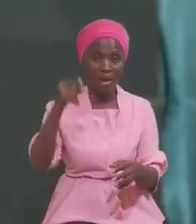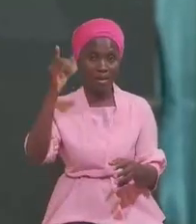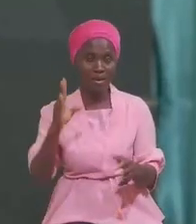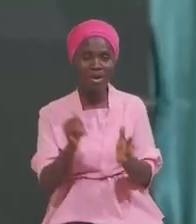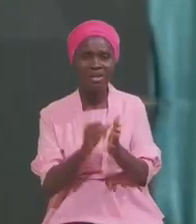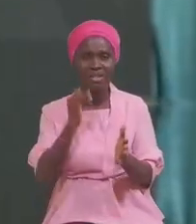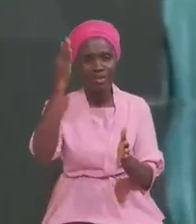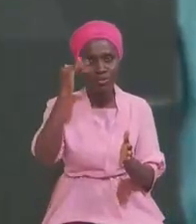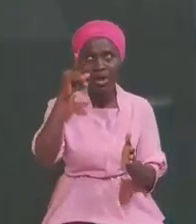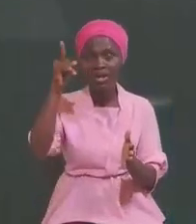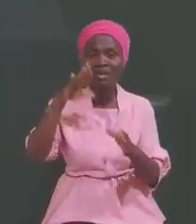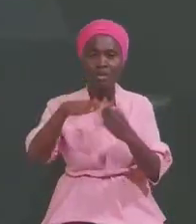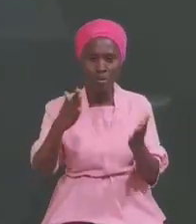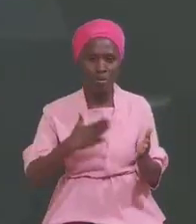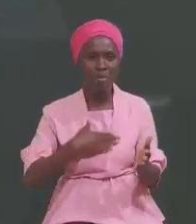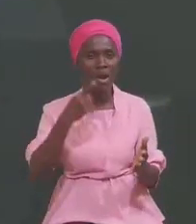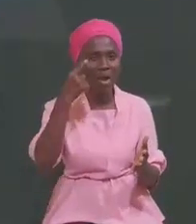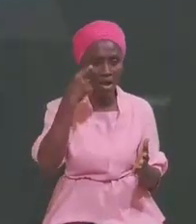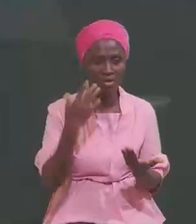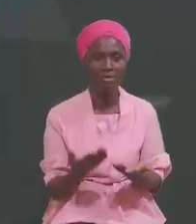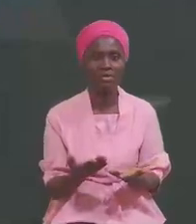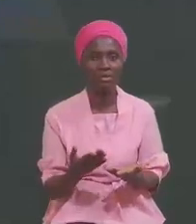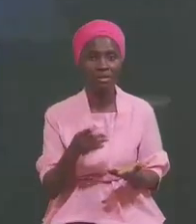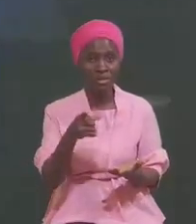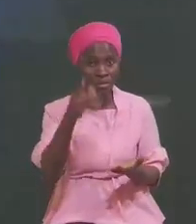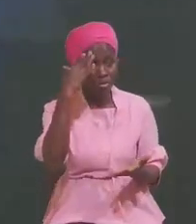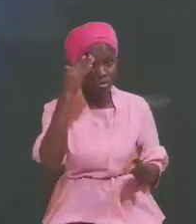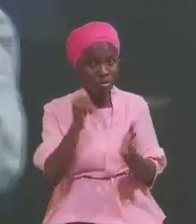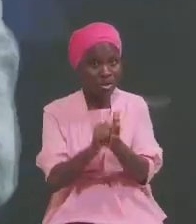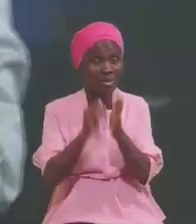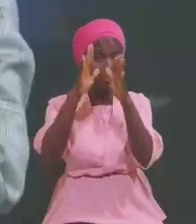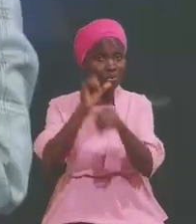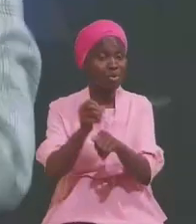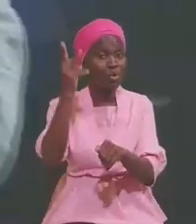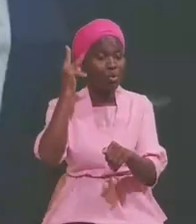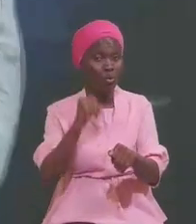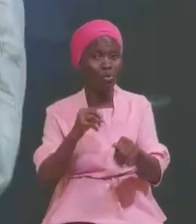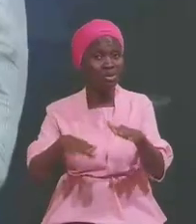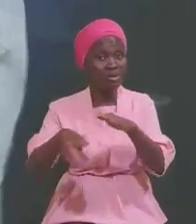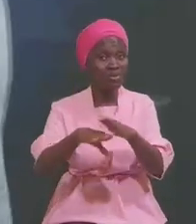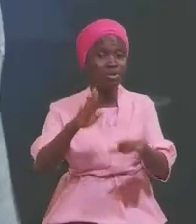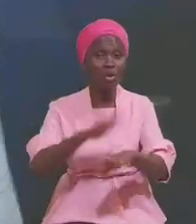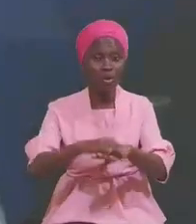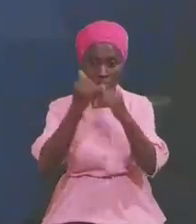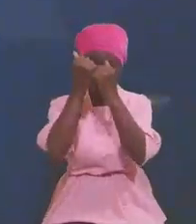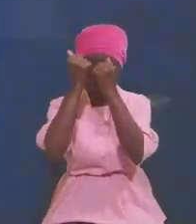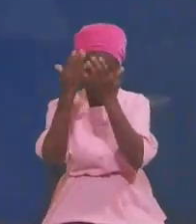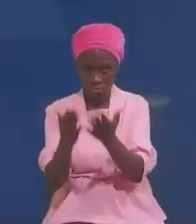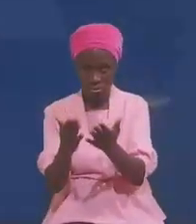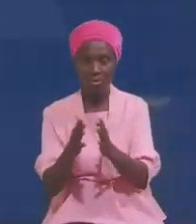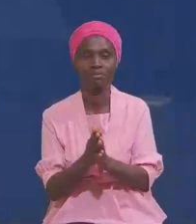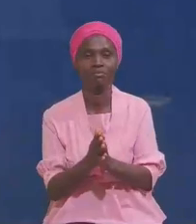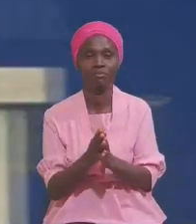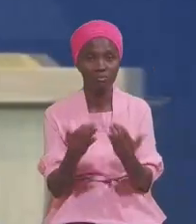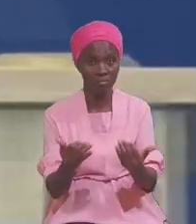ouvert mes yeux. Mais vous savez, ce miracle-là était fondé sur l'obéissance. Ce soir, vous